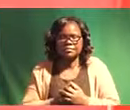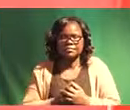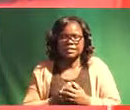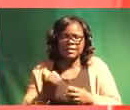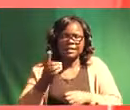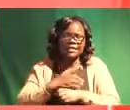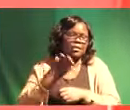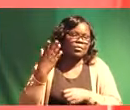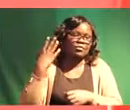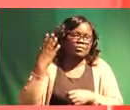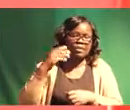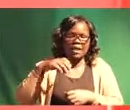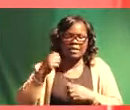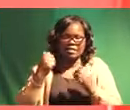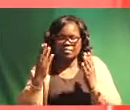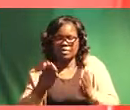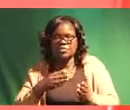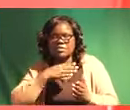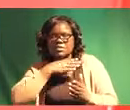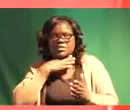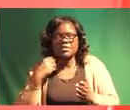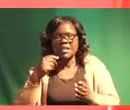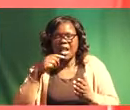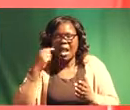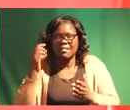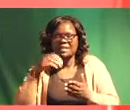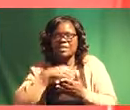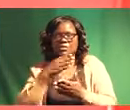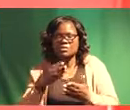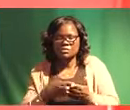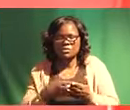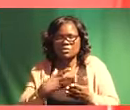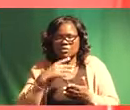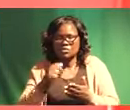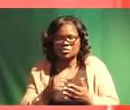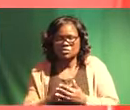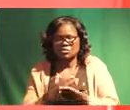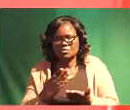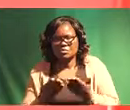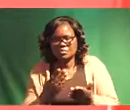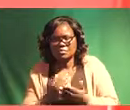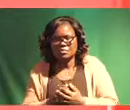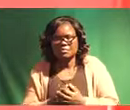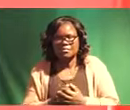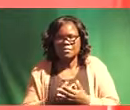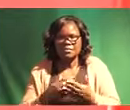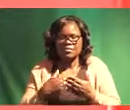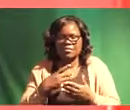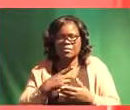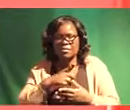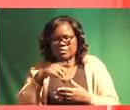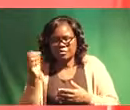day before, another person was killed in Yegembe Central. Kwa hivyo kabla uyaondoka hapa mheshimiwa rais,